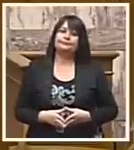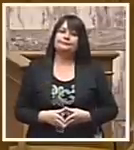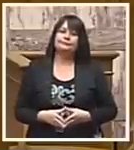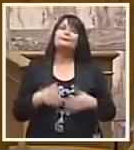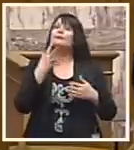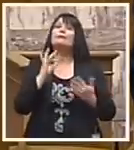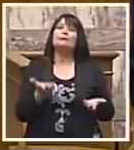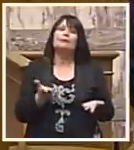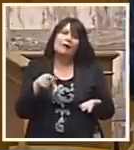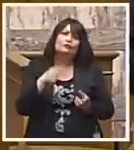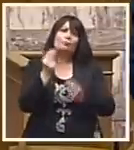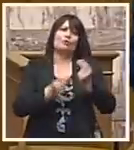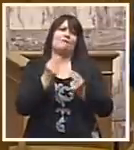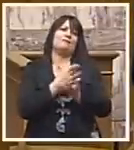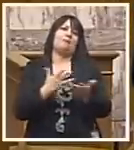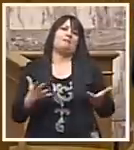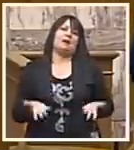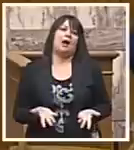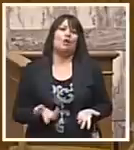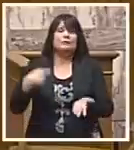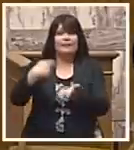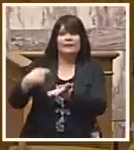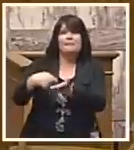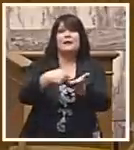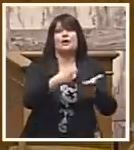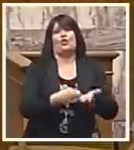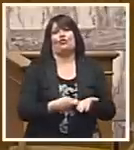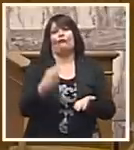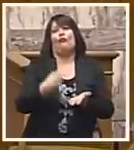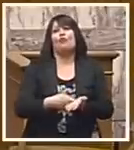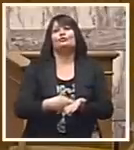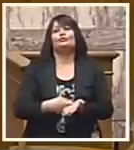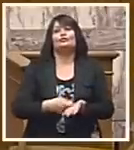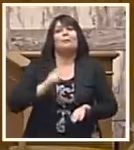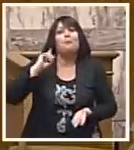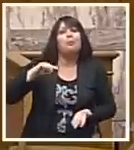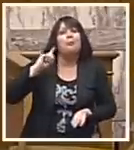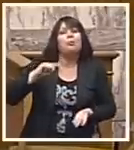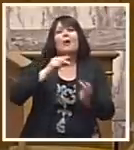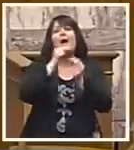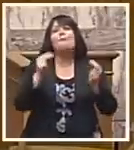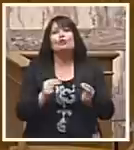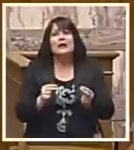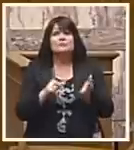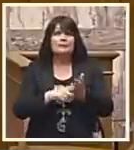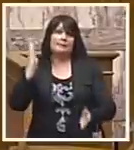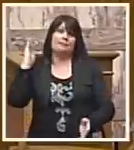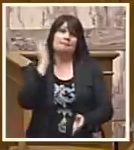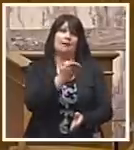Διότι εκεί είναι το πρόβλημα. Πολύ περισσότερο από το ύψος των φόρων. Η δίκαιη πάταξη της